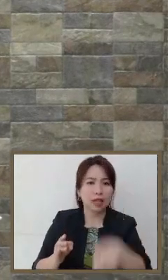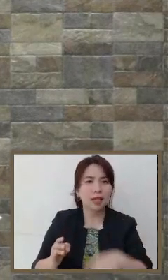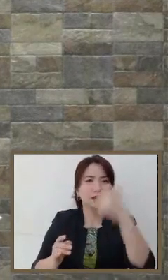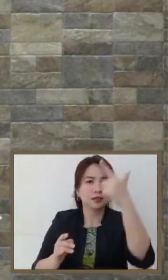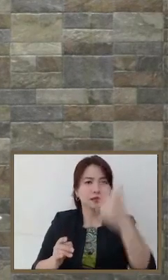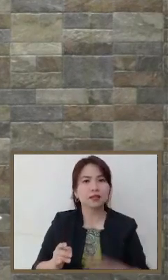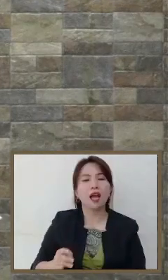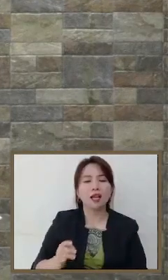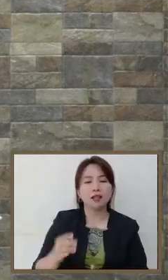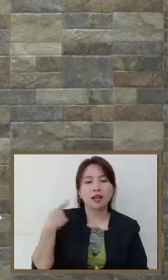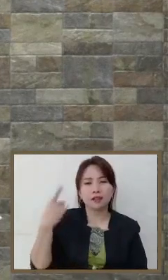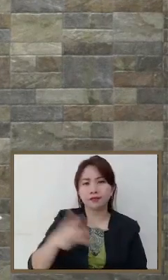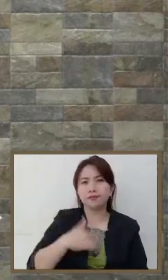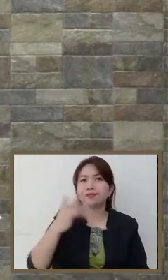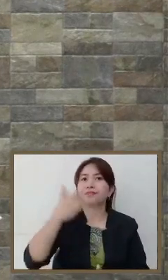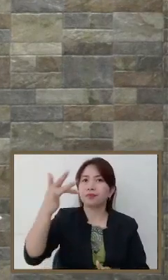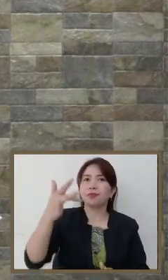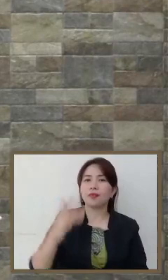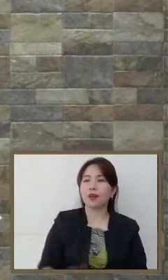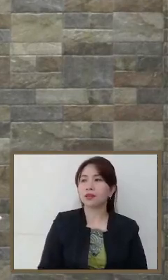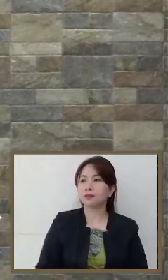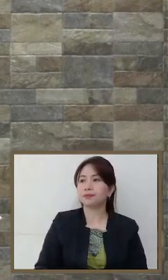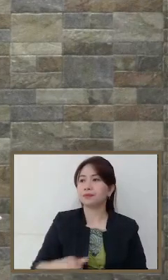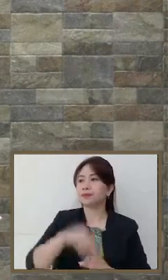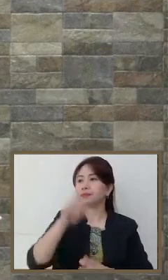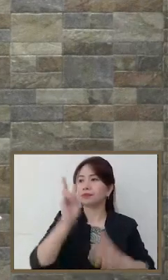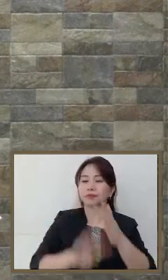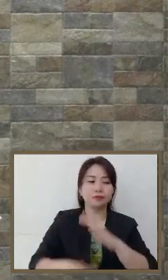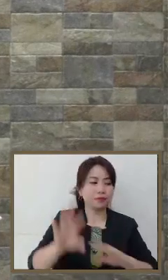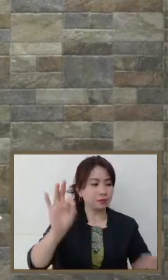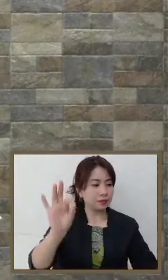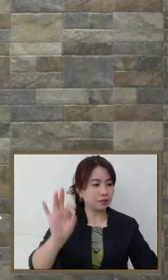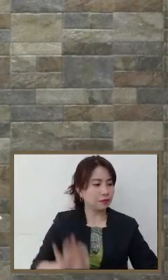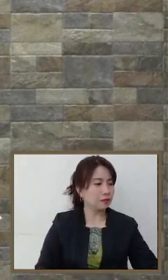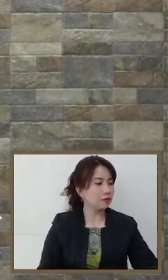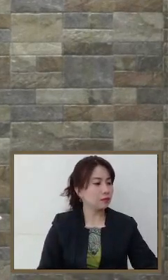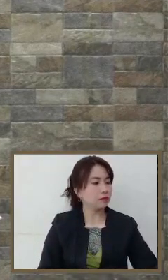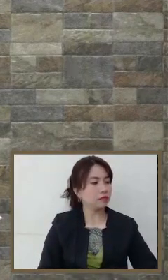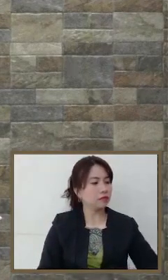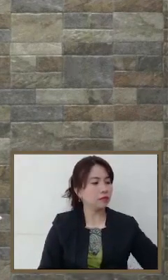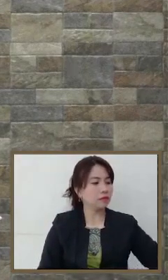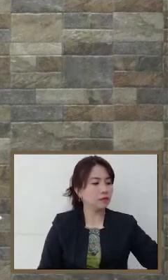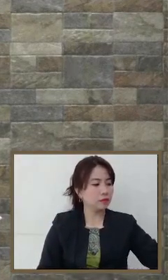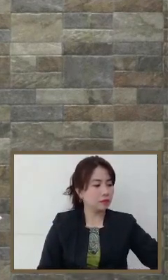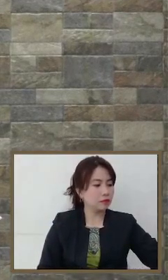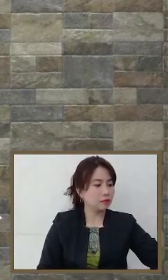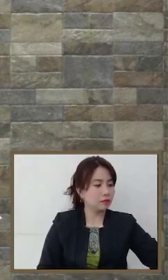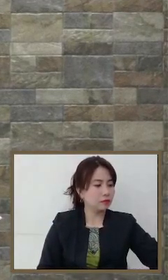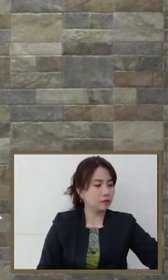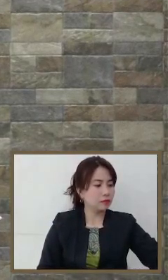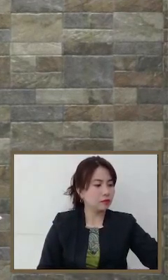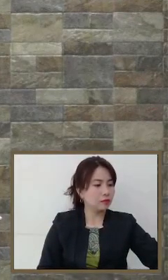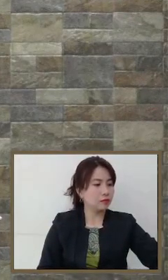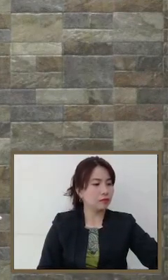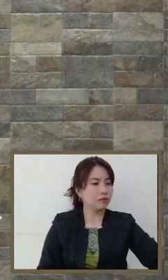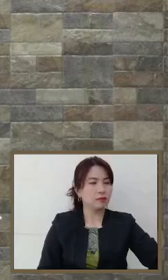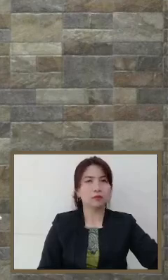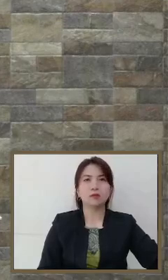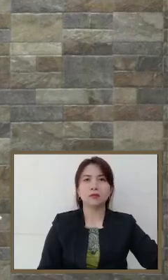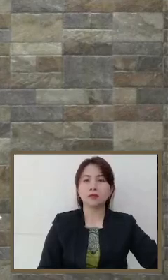Amen tatang binasa natin ver number number n how then can I do this